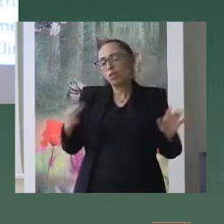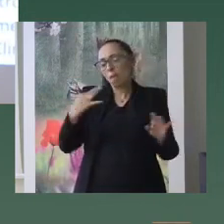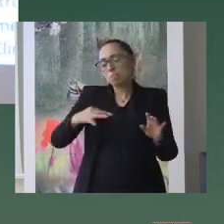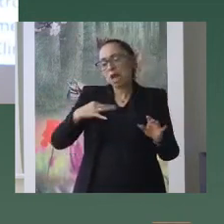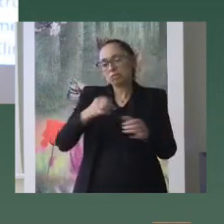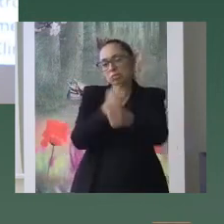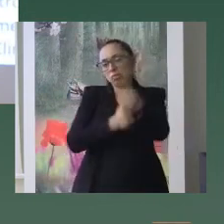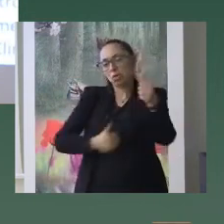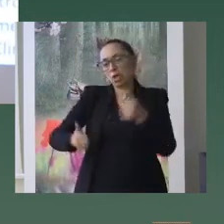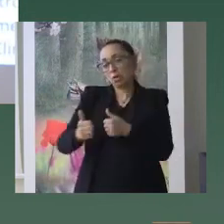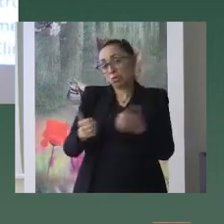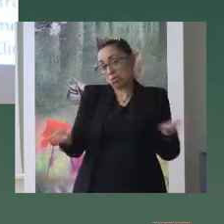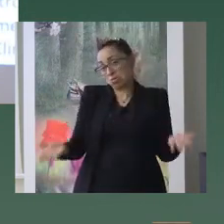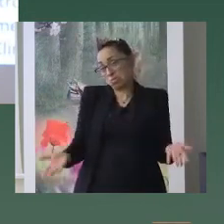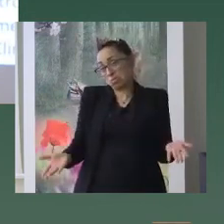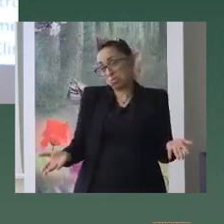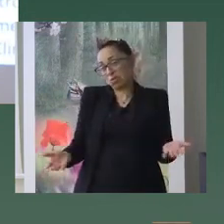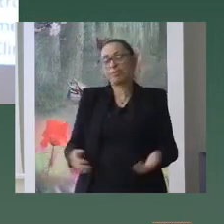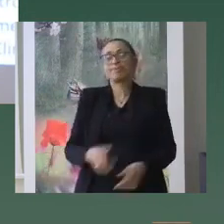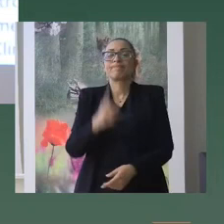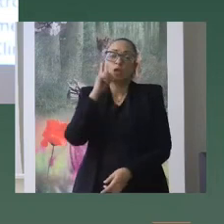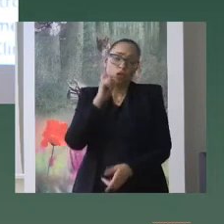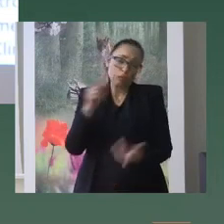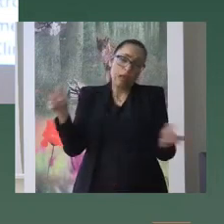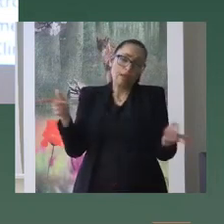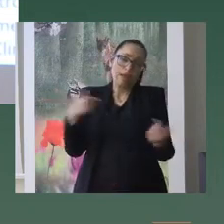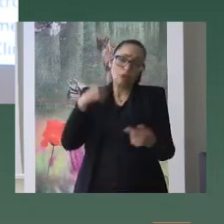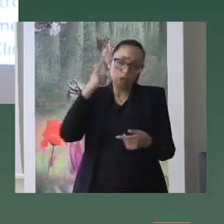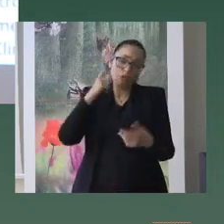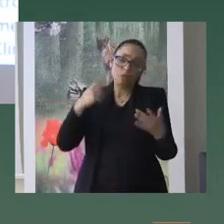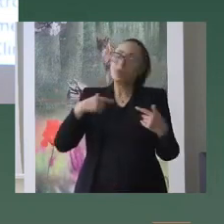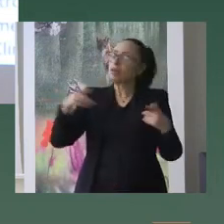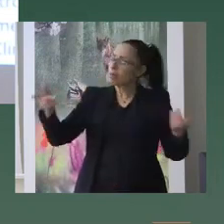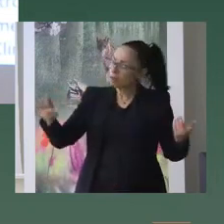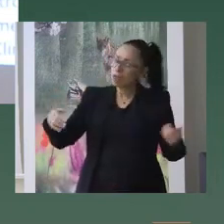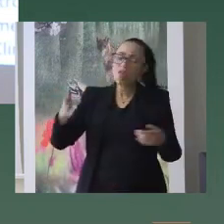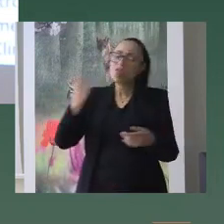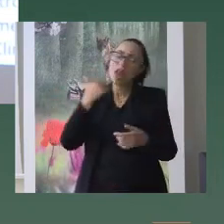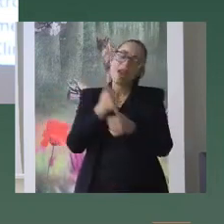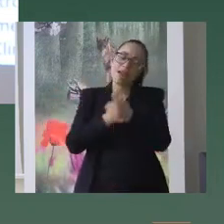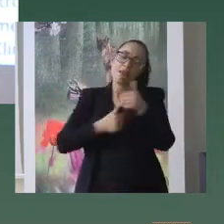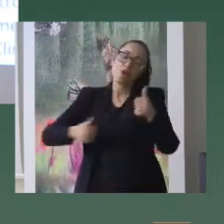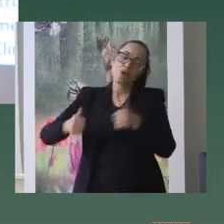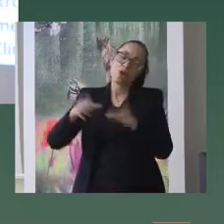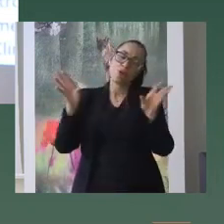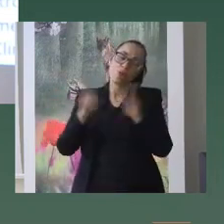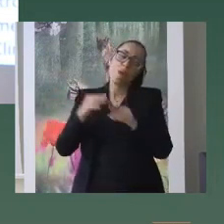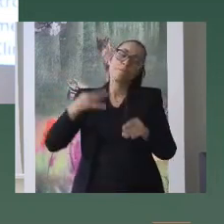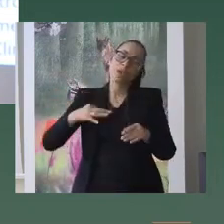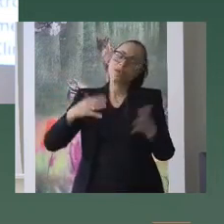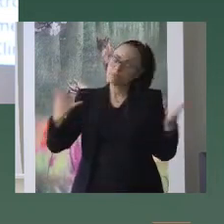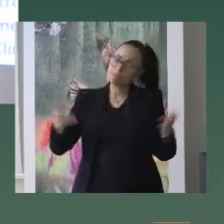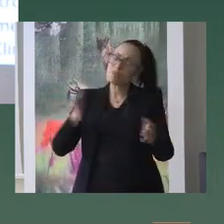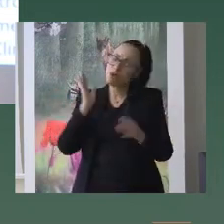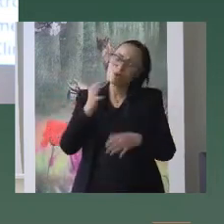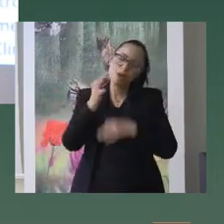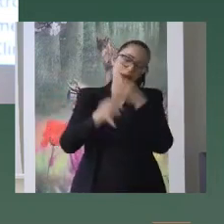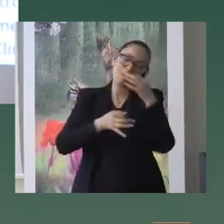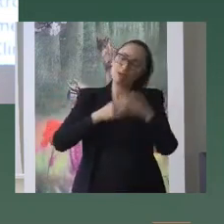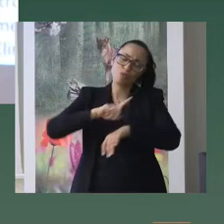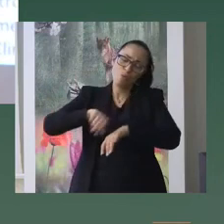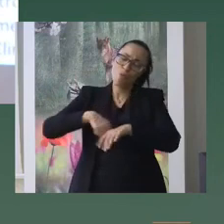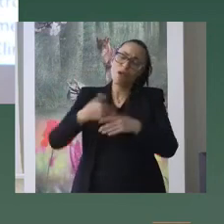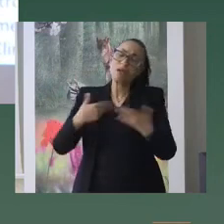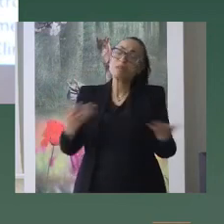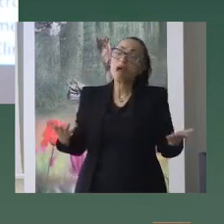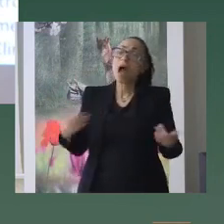προτεραιότητα. Μπορούμε να μιλάμε ώρες γι' αυτό, δεν είναι του παρόντος. Απολύτως καμία πράσινη προτεραιότητα, αν θα μιλήσουμε όσες ώρες θέλετε. Δεν έχω